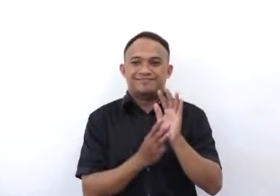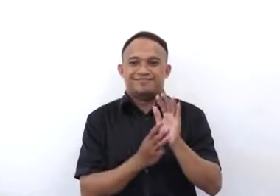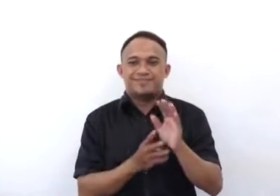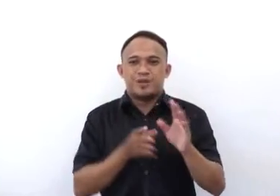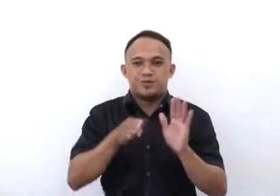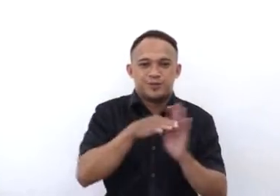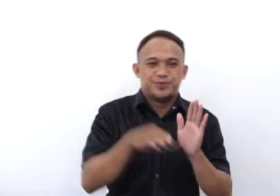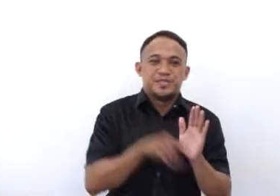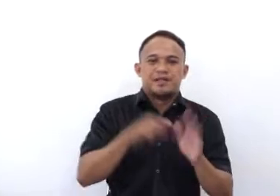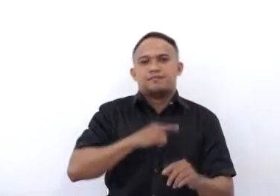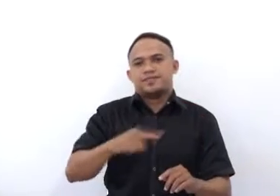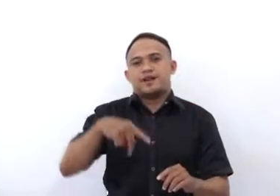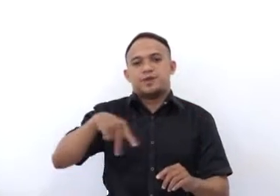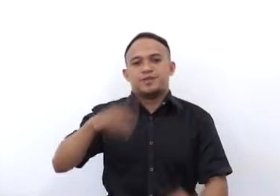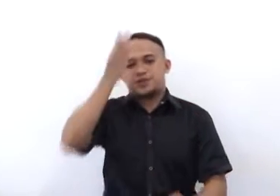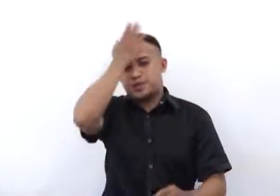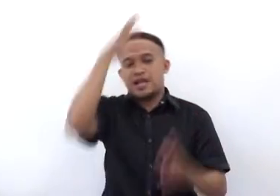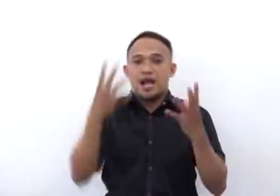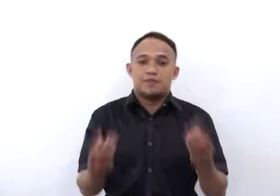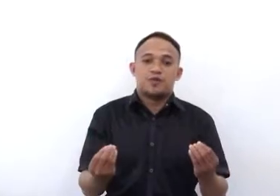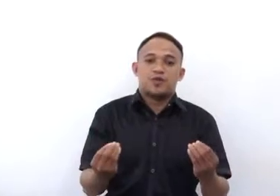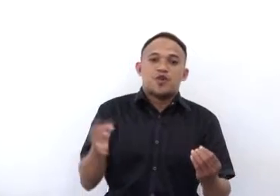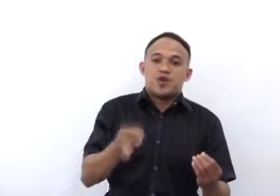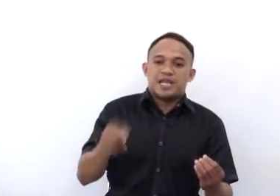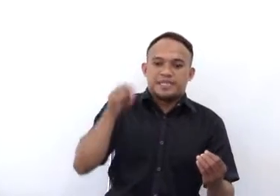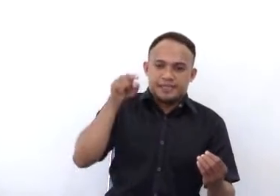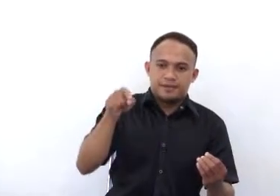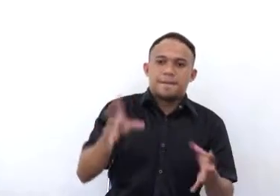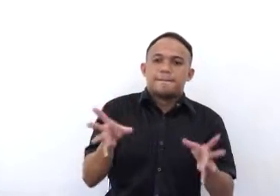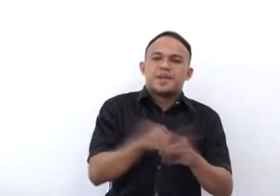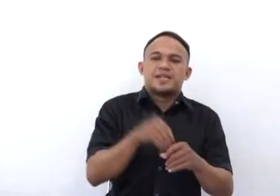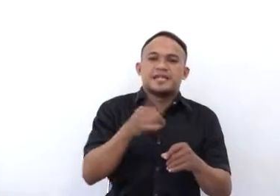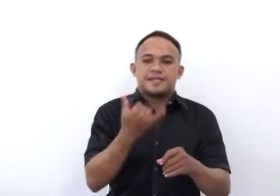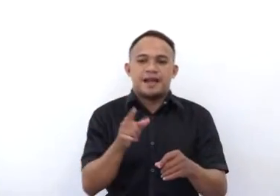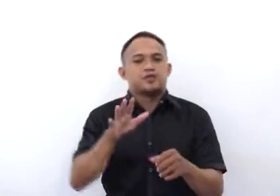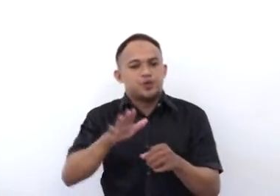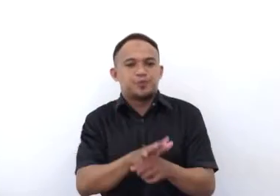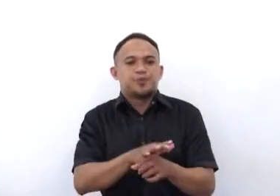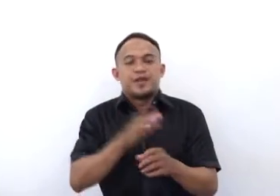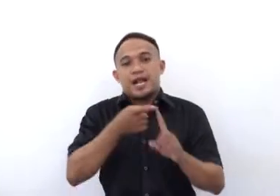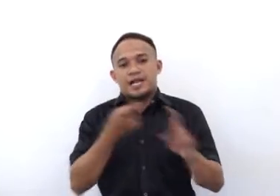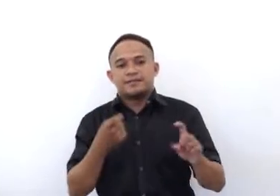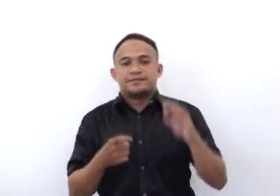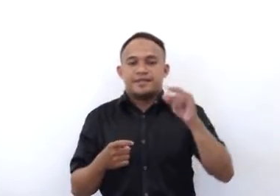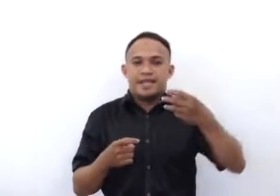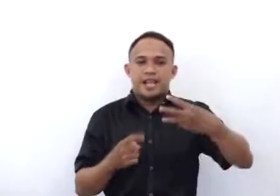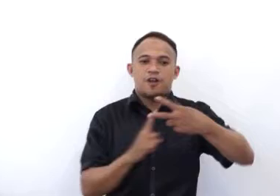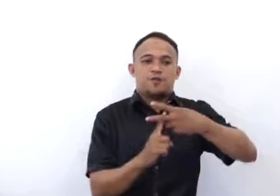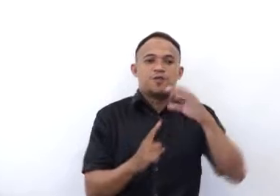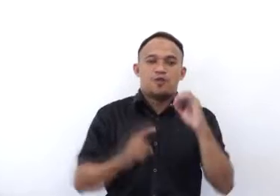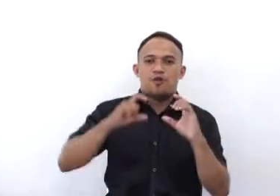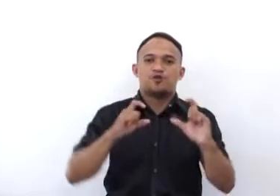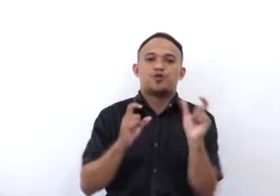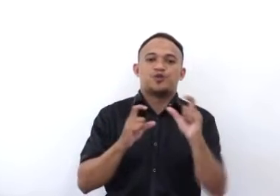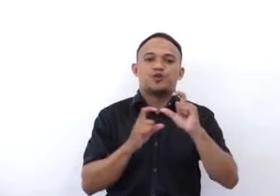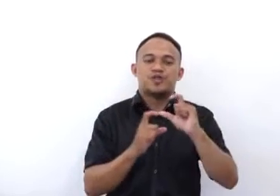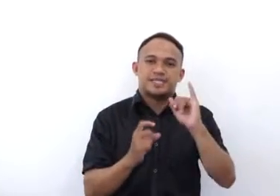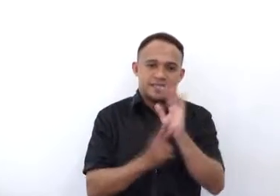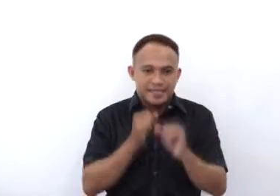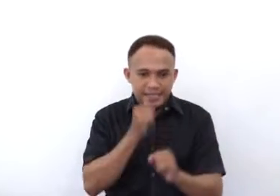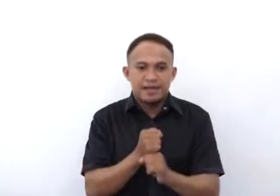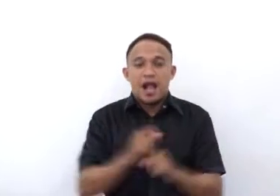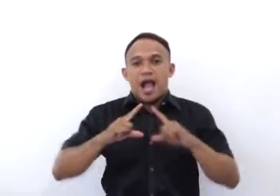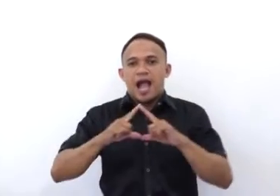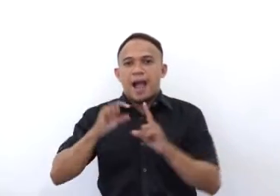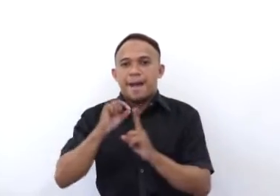punya anggaran cukup banyak sampai dengan bulan Desember. Tapi kerjaan dan lain-lain itu kita prioritaskan. Kalau